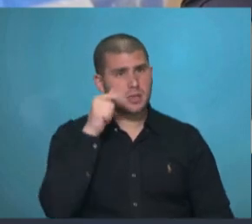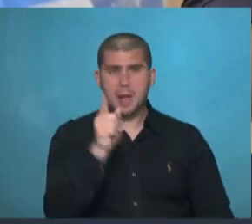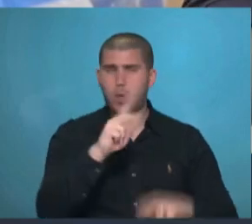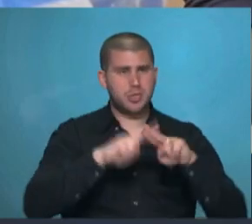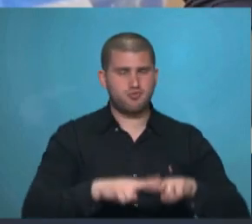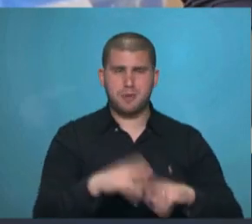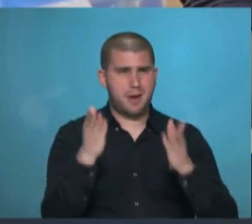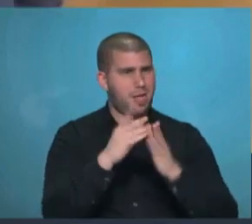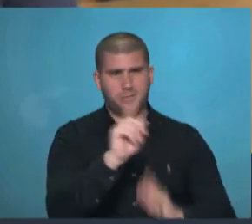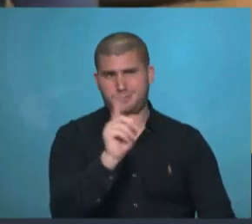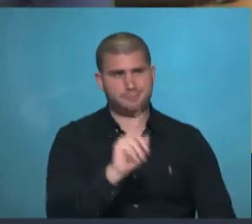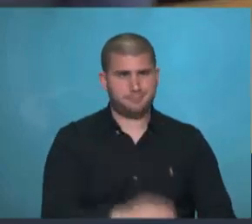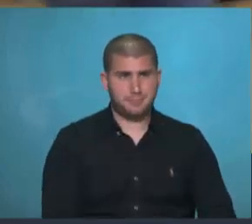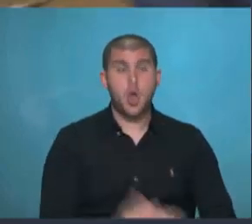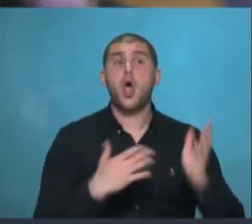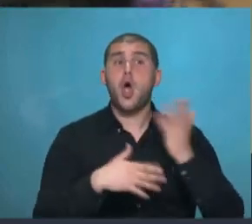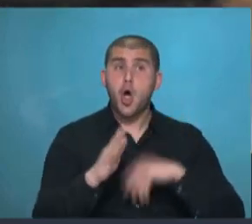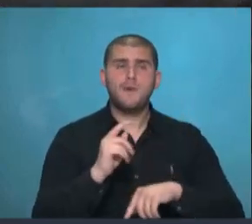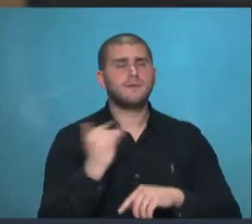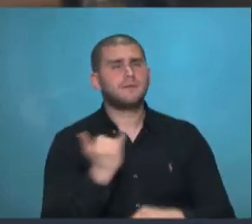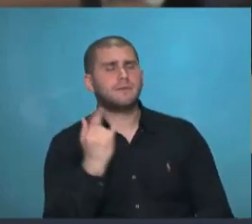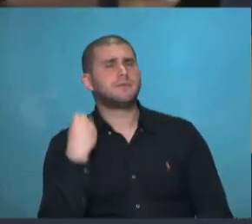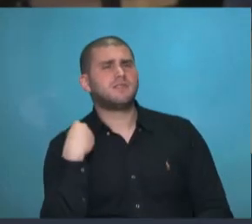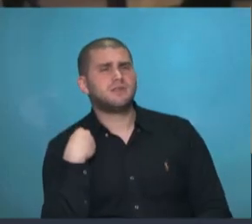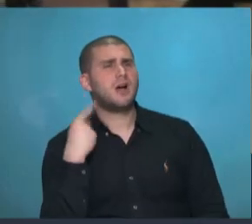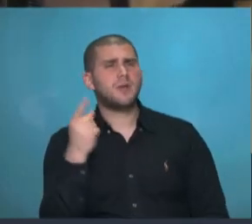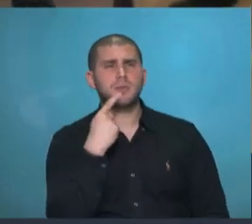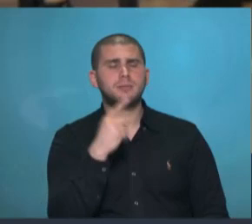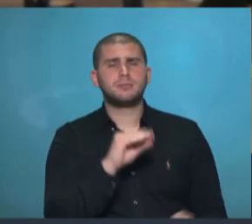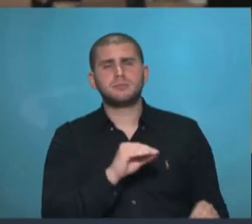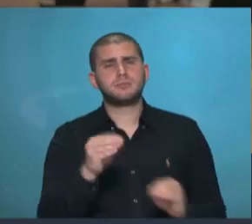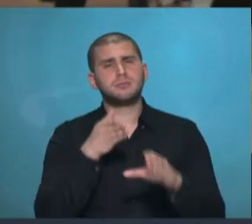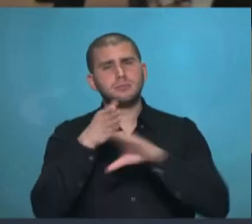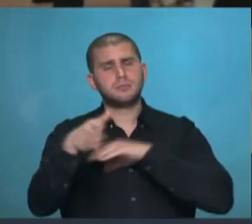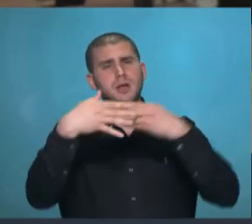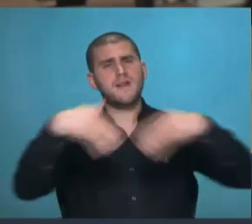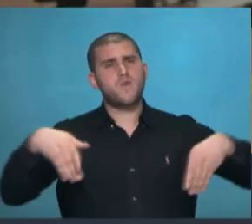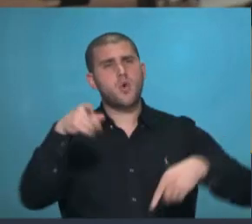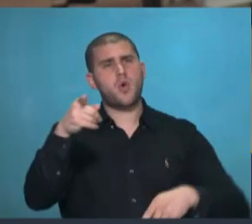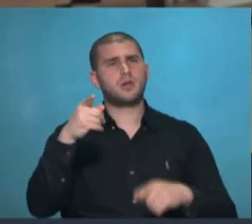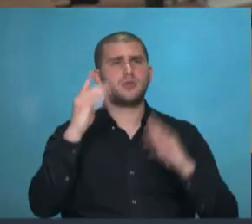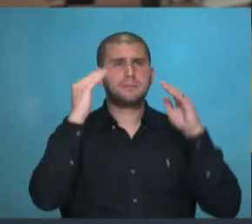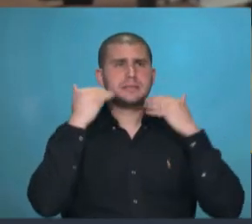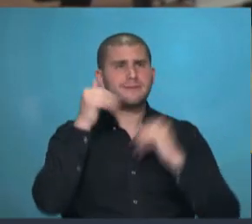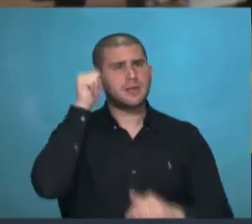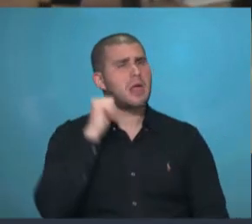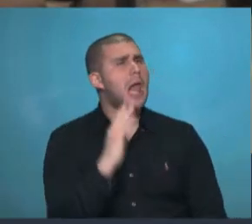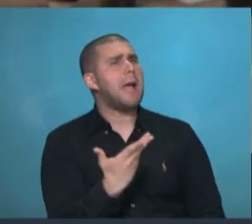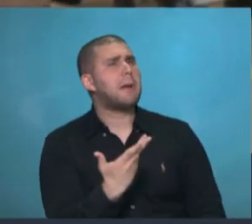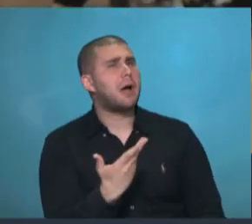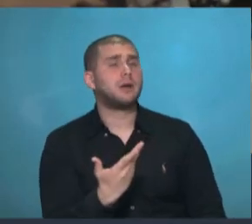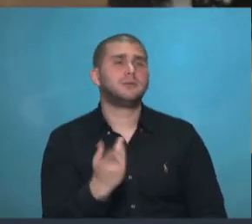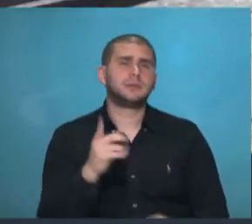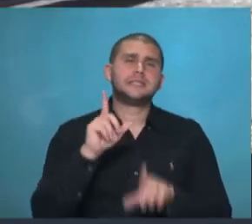נשארים באילת. רוב הזמן הם אומרים שהם עוברים למצרים או לירדן. הם למה? הם אומרים לך?